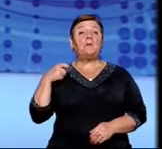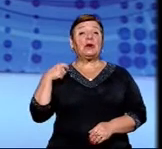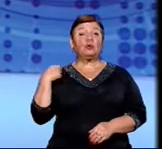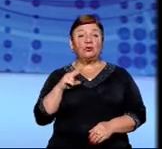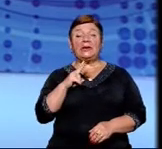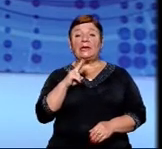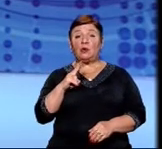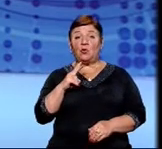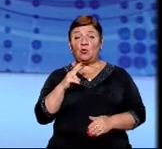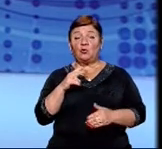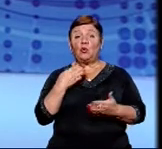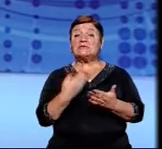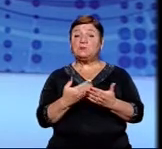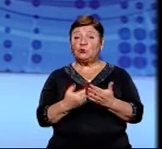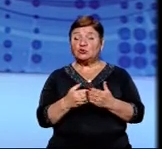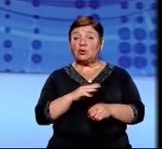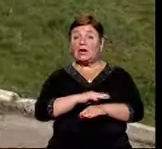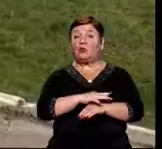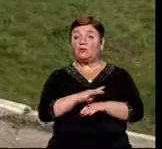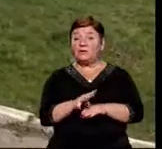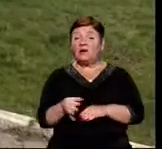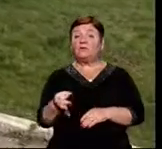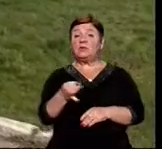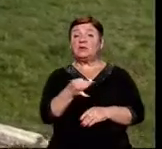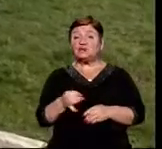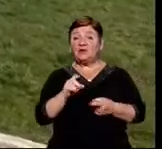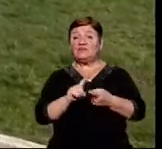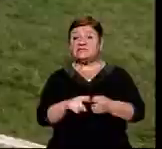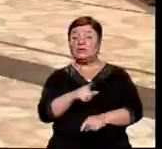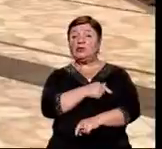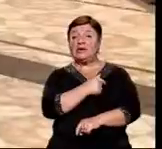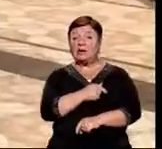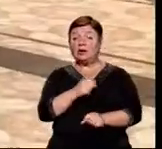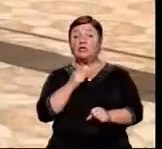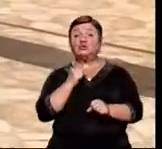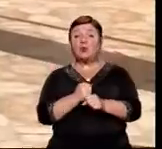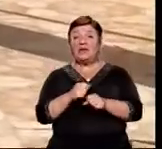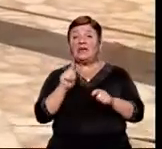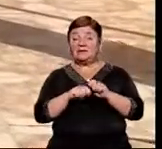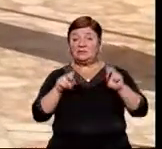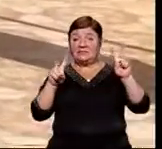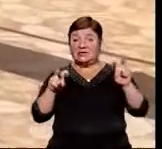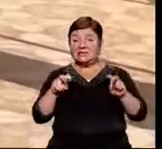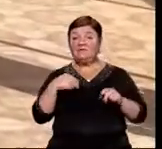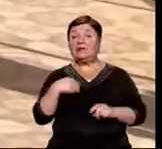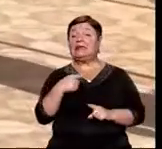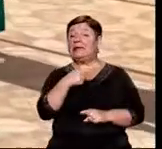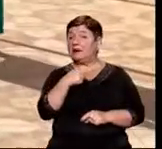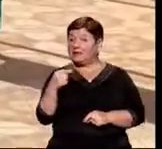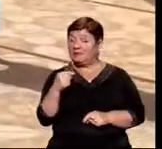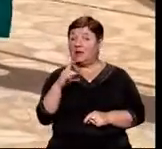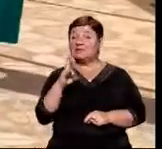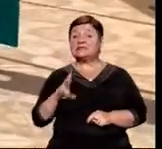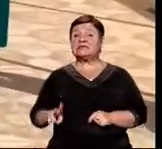Прикордоннику, якого з підозрою на коронавірус доставили в обласну інфекційну лікарню, зробили експрес-тест. Він негативний, про це сьогодні